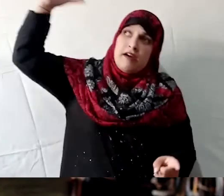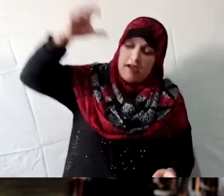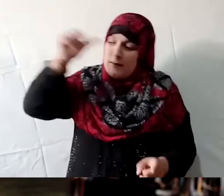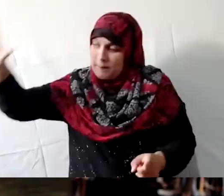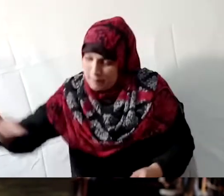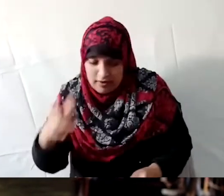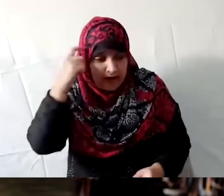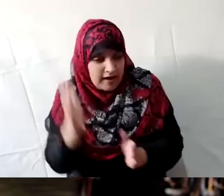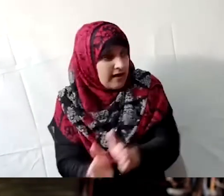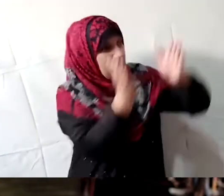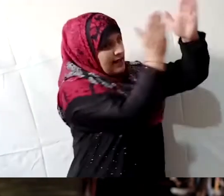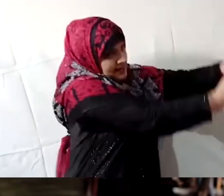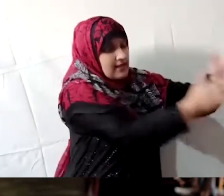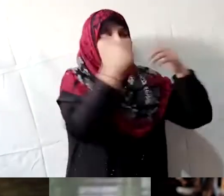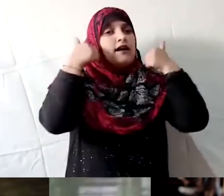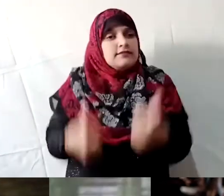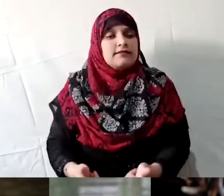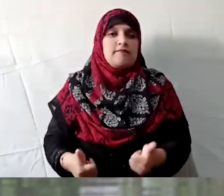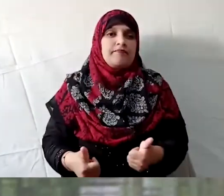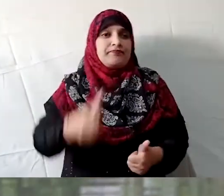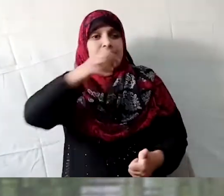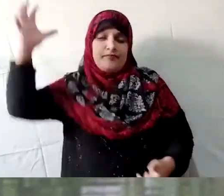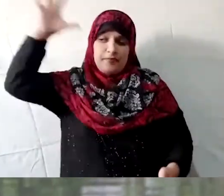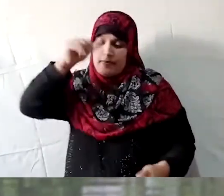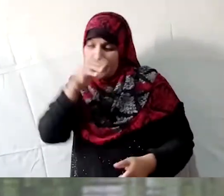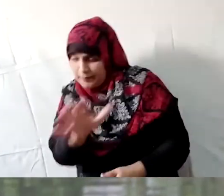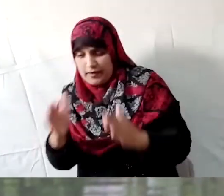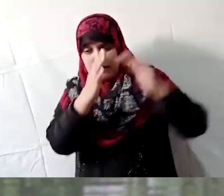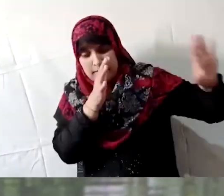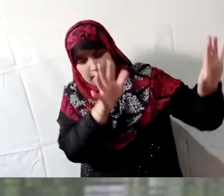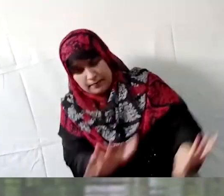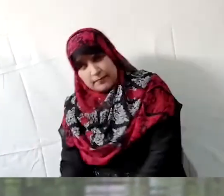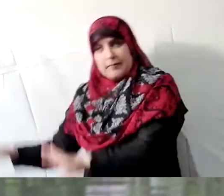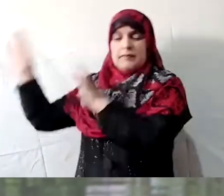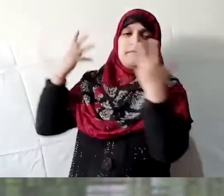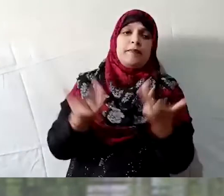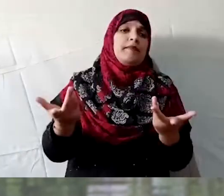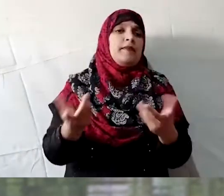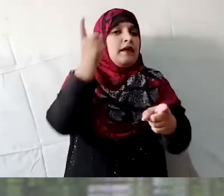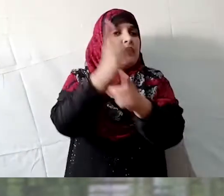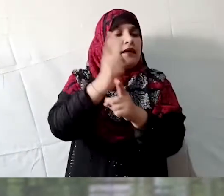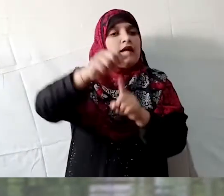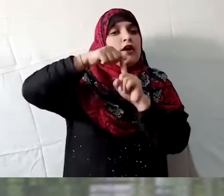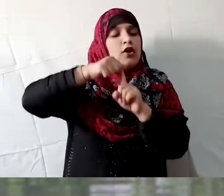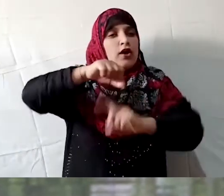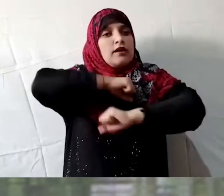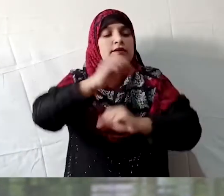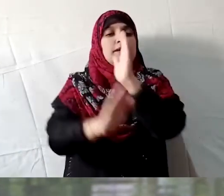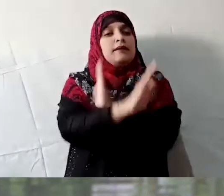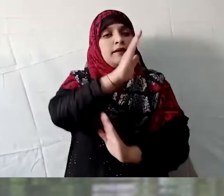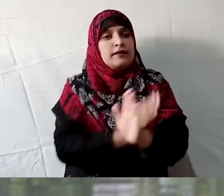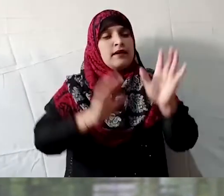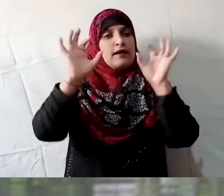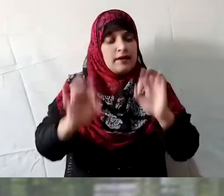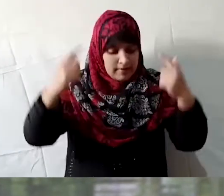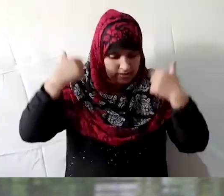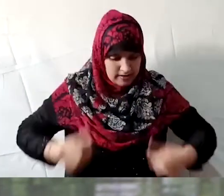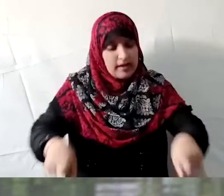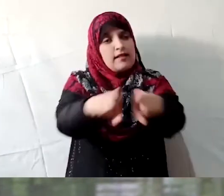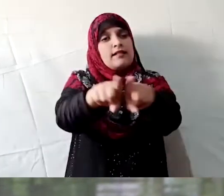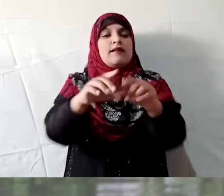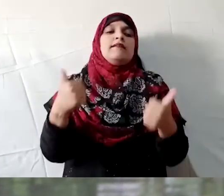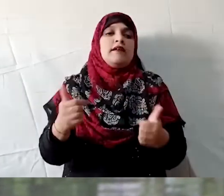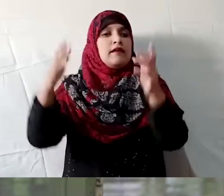सारी सरगर्मी में अफराद बहम माजूरी, उम्र रसीदा अफराद, ख़वातीन और बच्चों को ख़ास तौर से शामिल करना